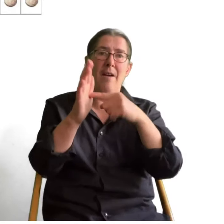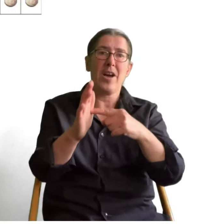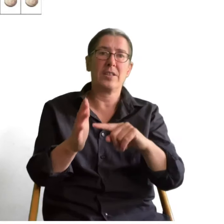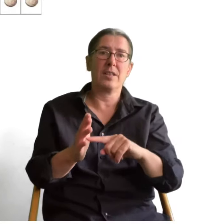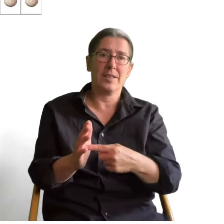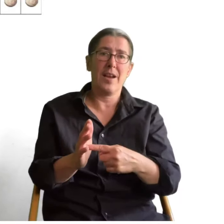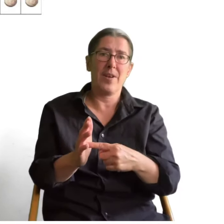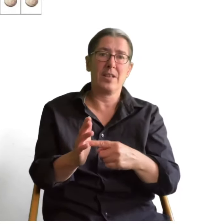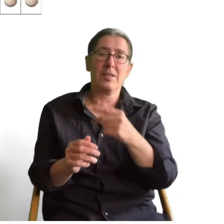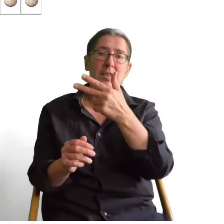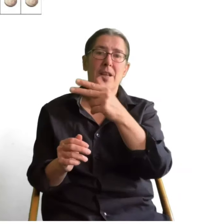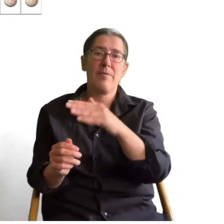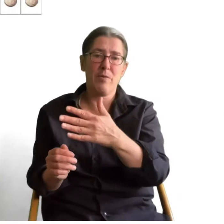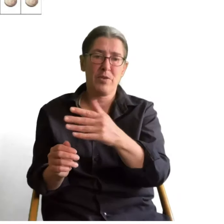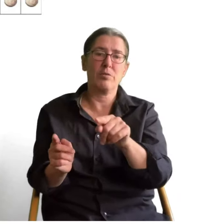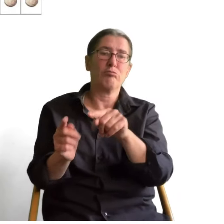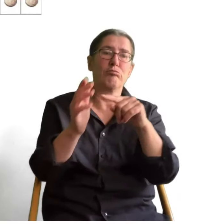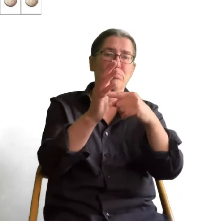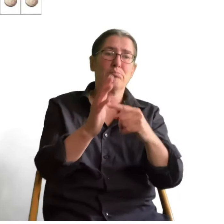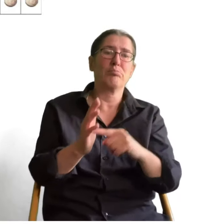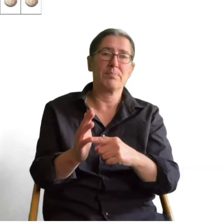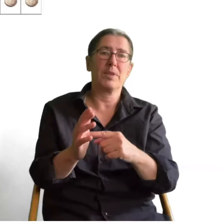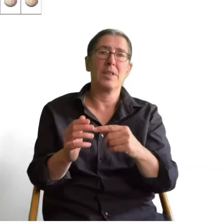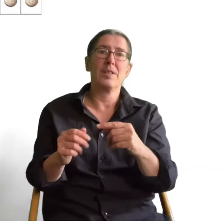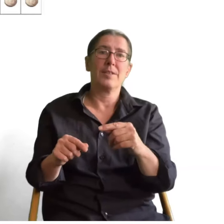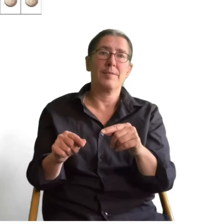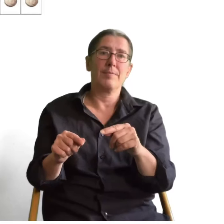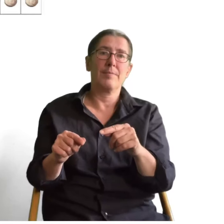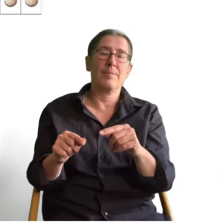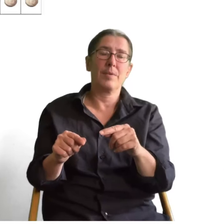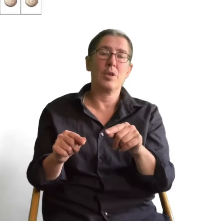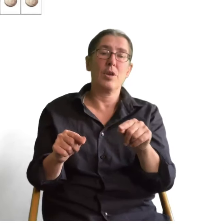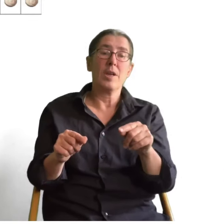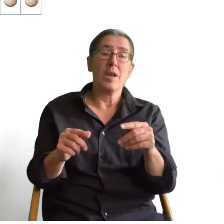und erweitere diese 3/5 erstmal auf 10.